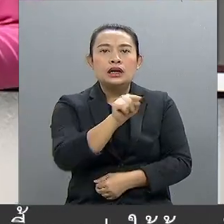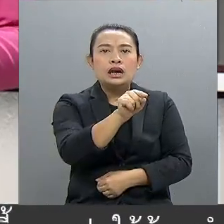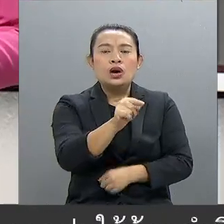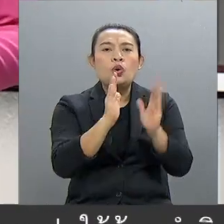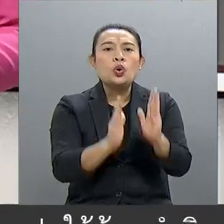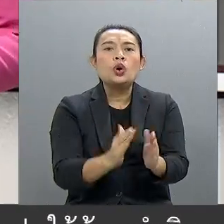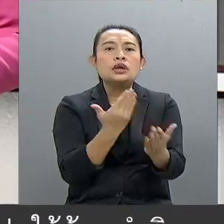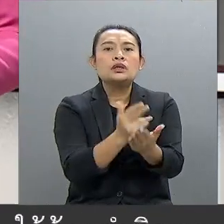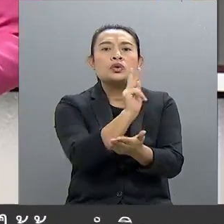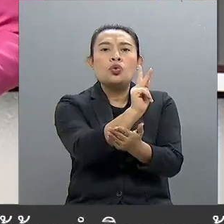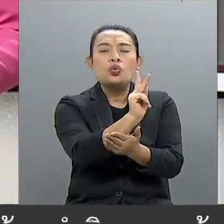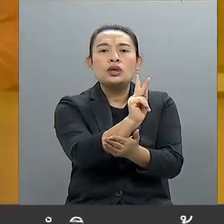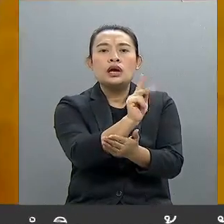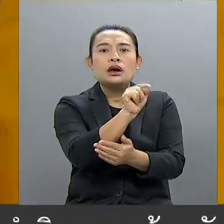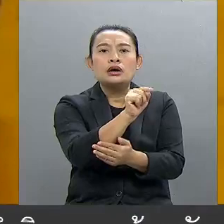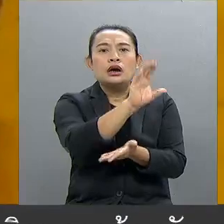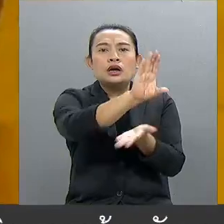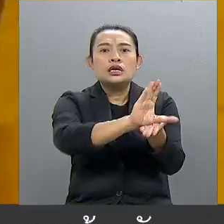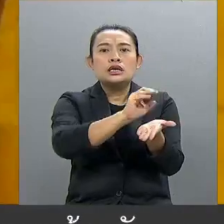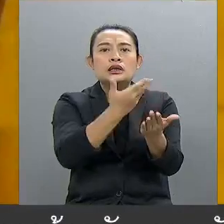กันเอามาดูเรื่องนี้กันค่ะ